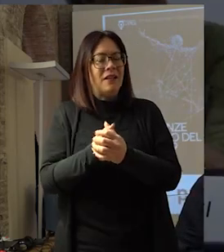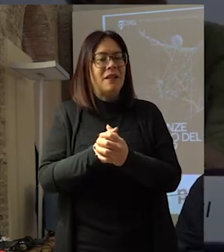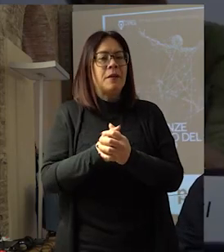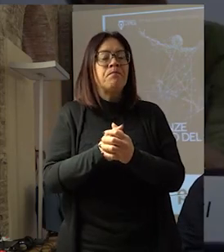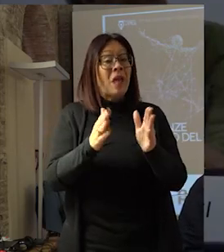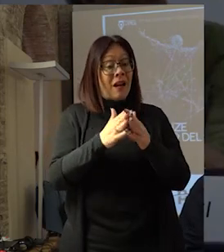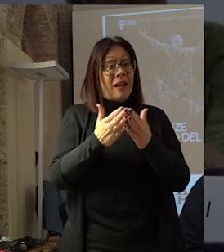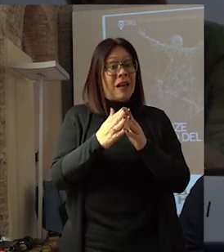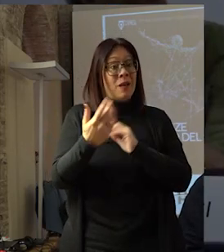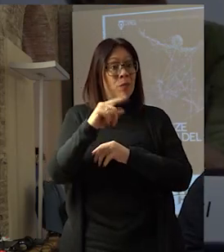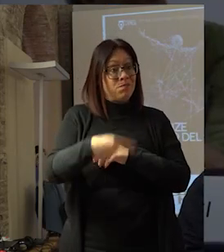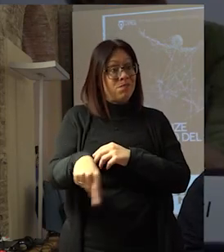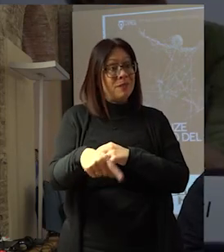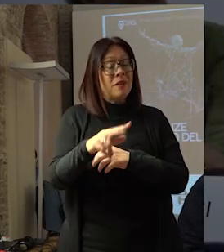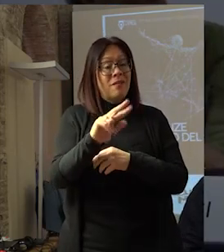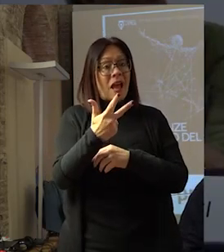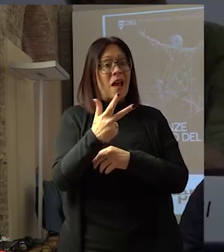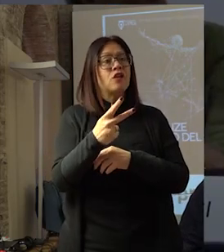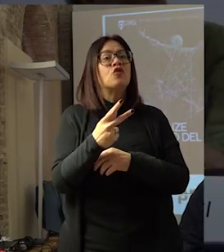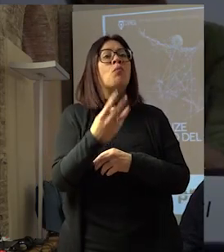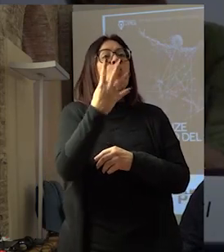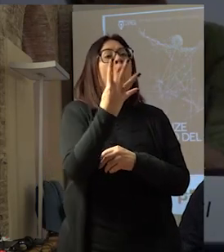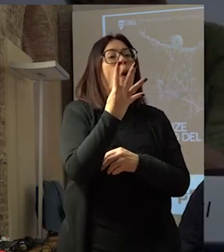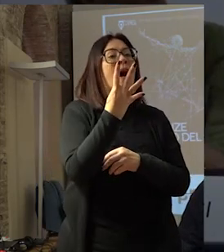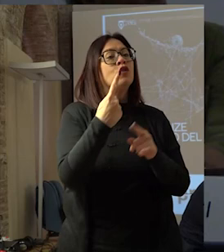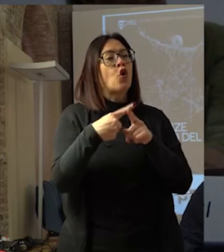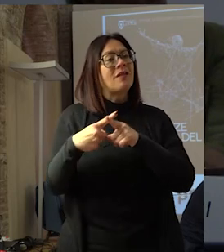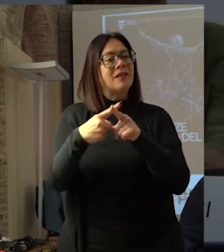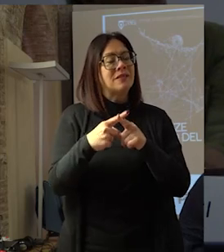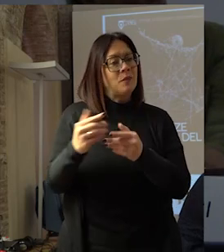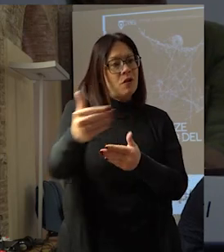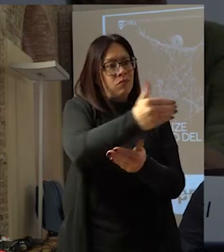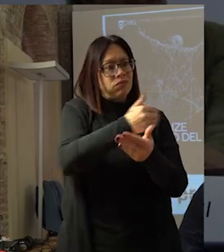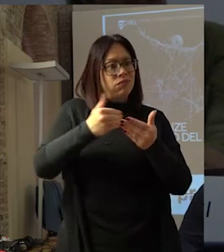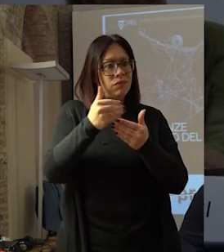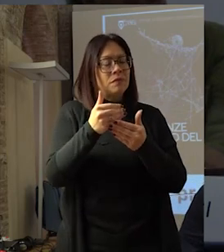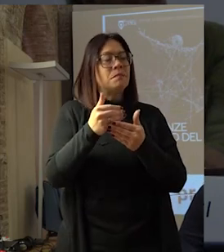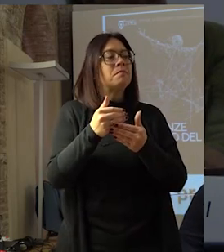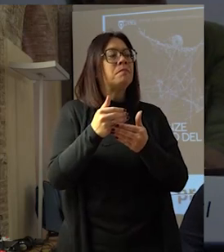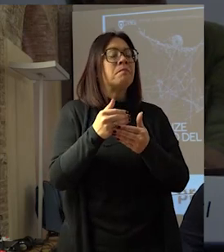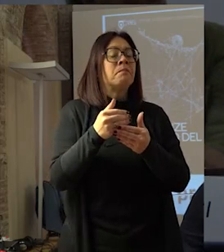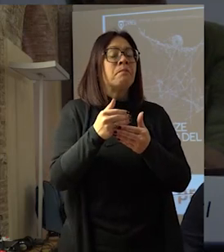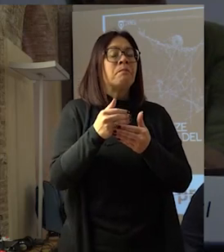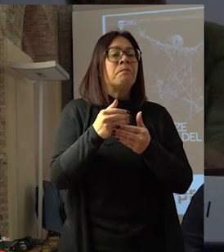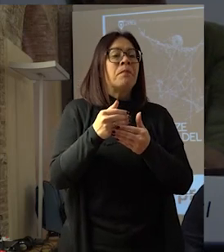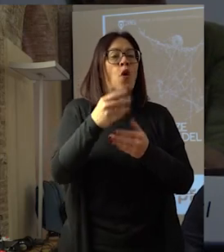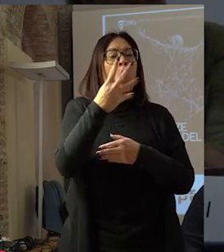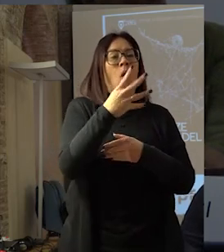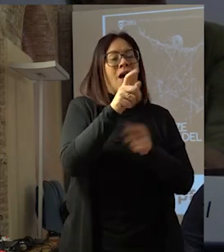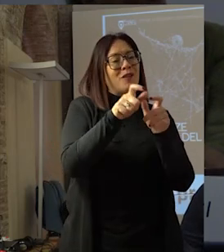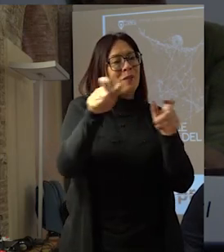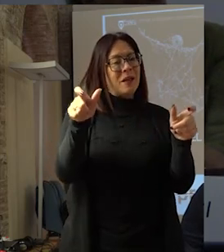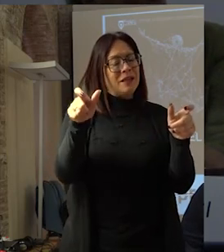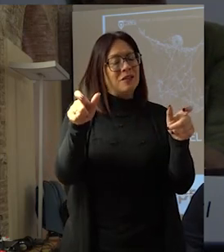volume raccoglie le quattro testimonianze degli autori che sono stati poco fa introdotti e